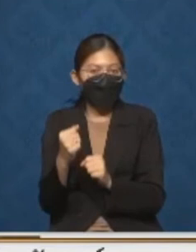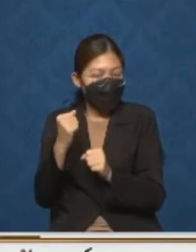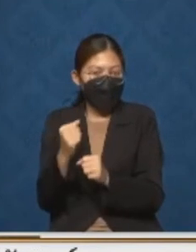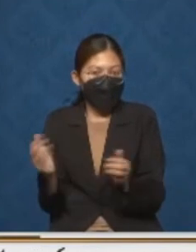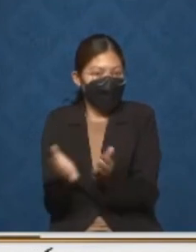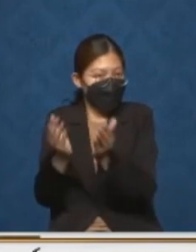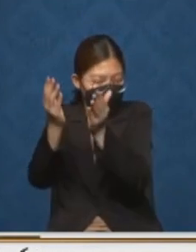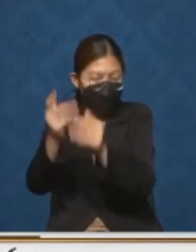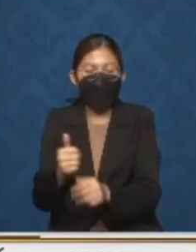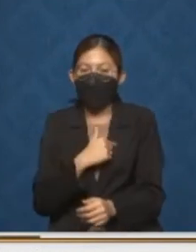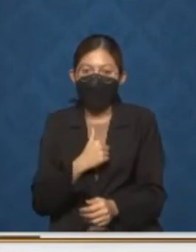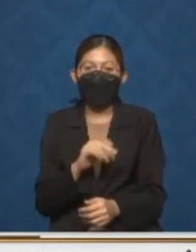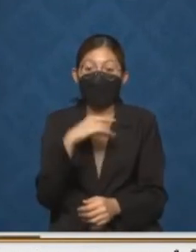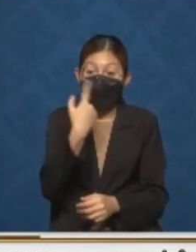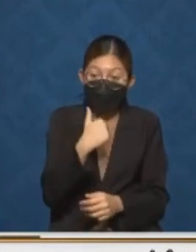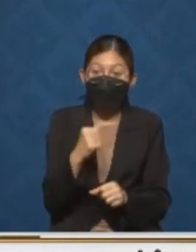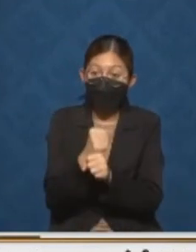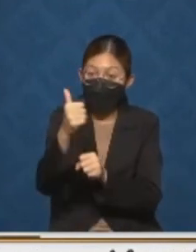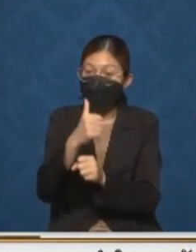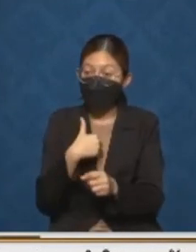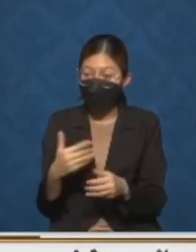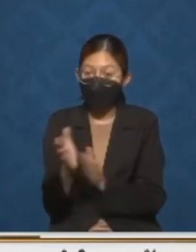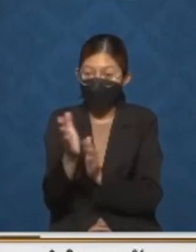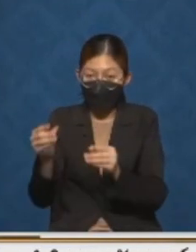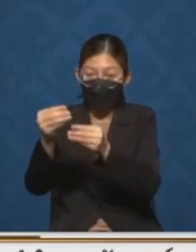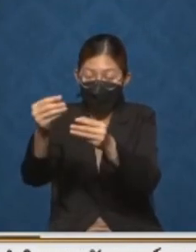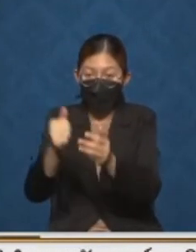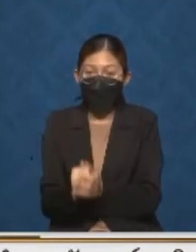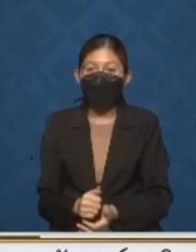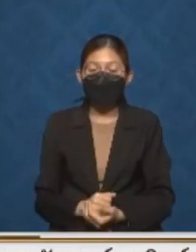คนอยจิลยุถาเกิใครดผมชม ท่านประทานสหายแสงขผมก็ชม